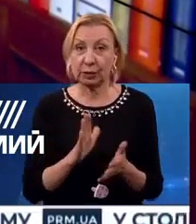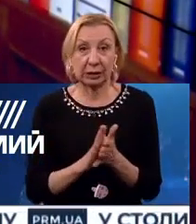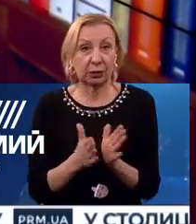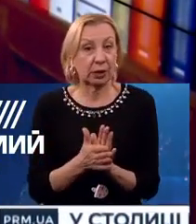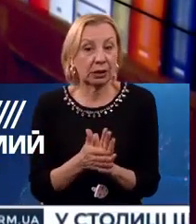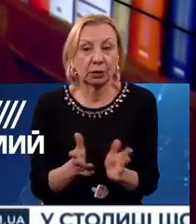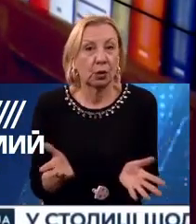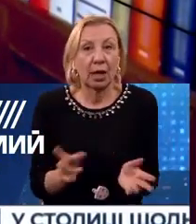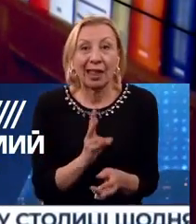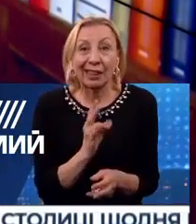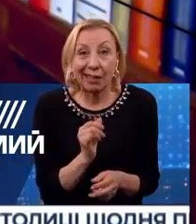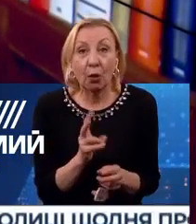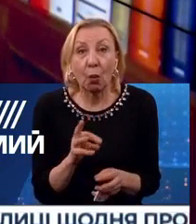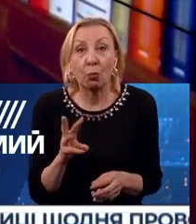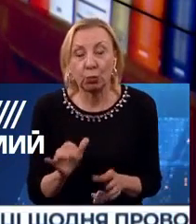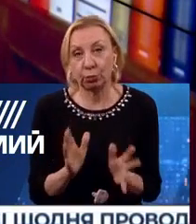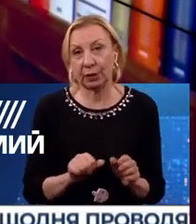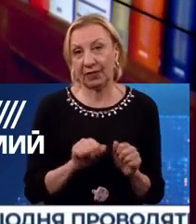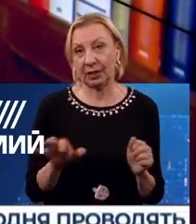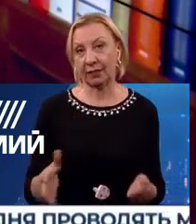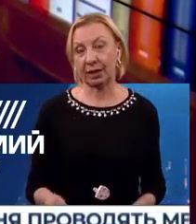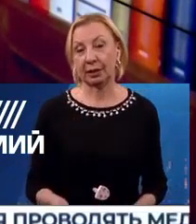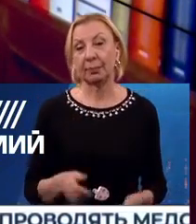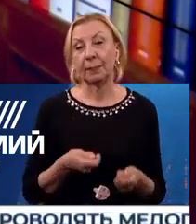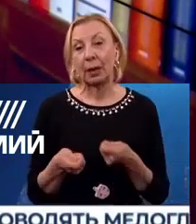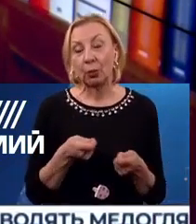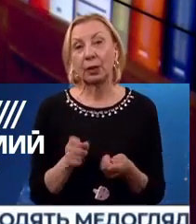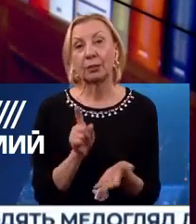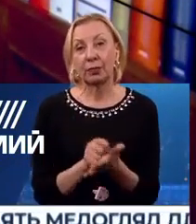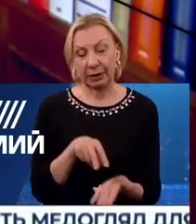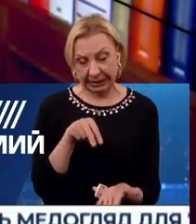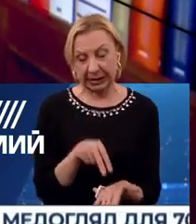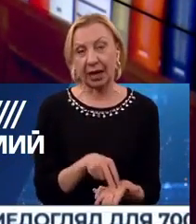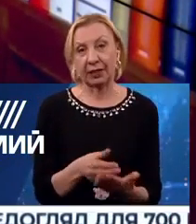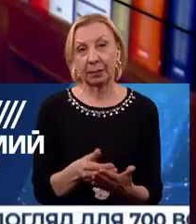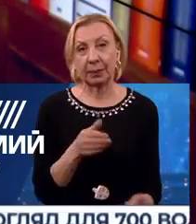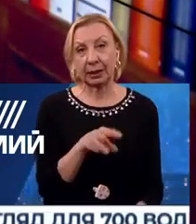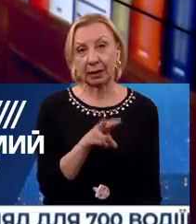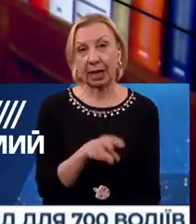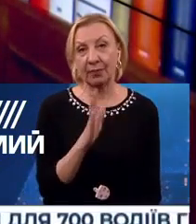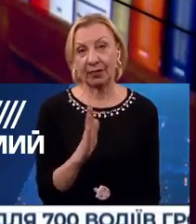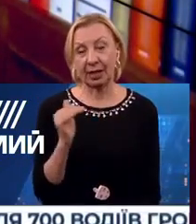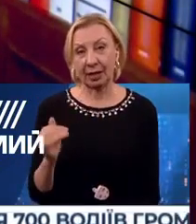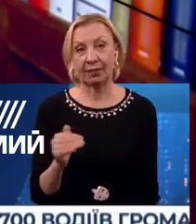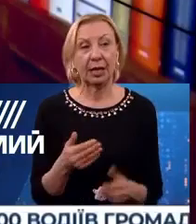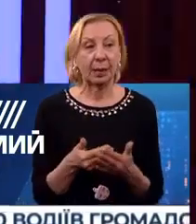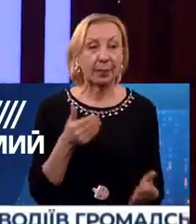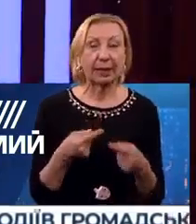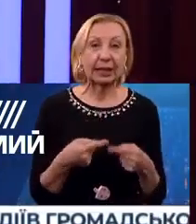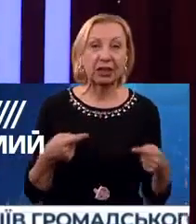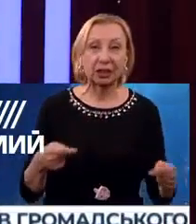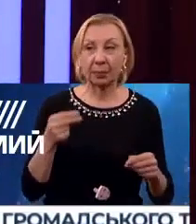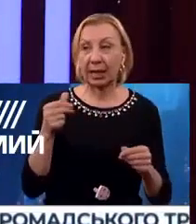нікому буде віддавати. Тому уряд зобов'язаний не боятися ставити перед Міжнародним валютним фондом, перед іншими